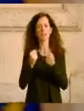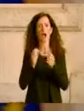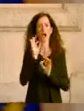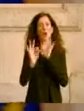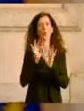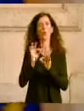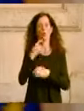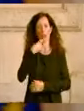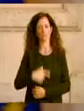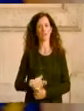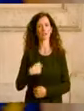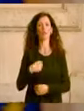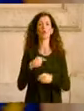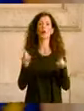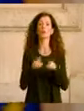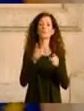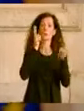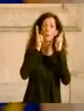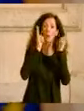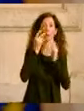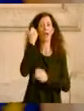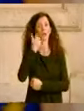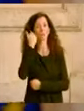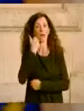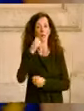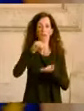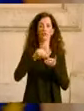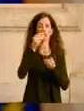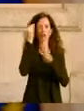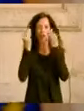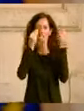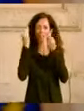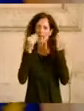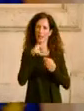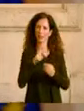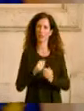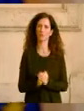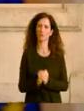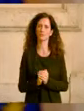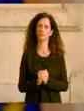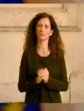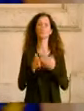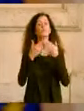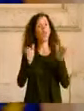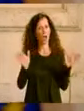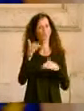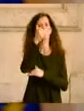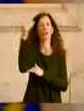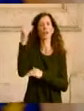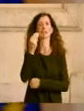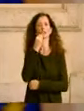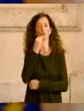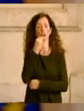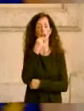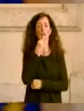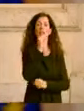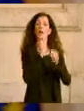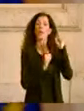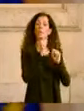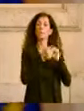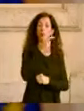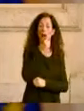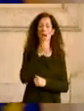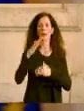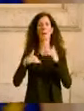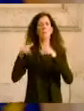persona, parrucchieri, barbieri, centri estetici, riaprono anche ristoranti, bar, pizzerie,